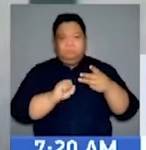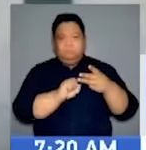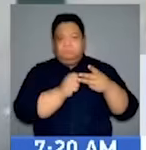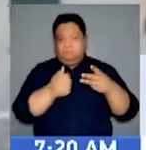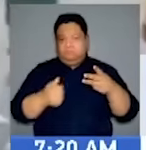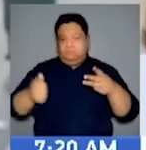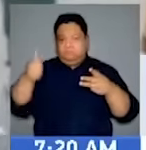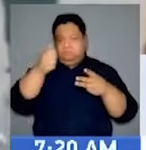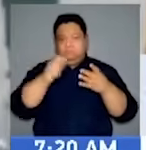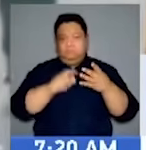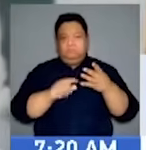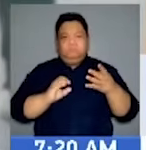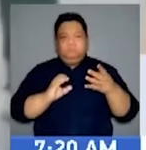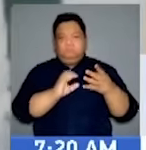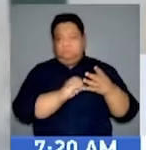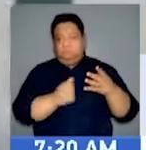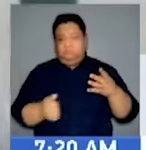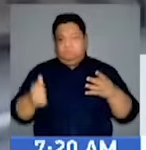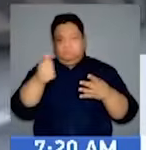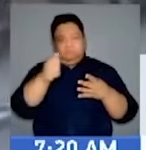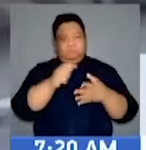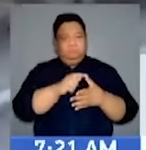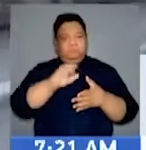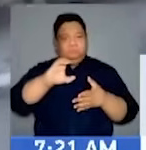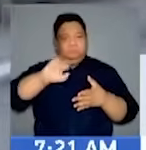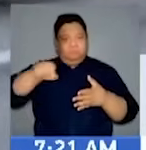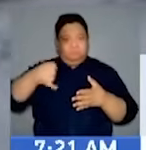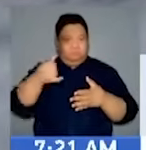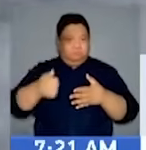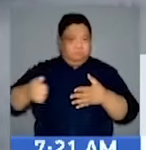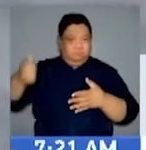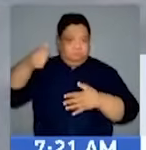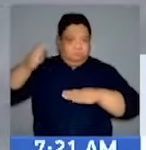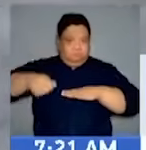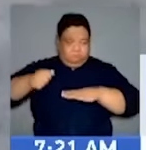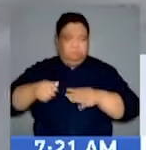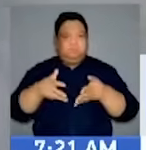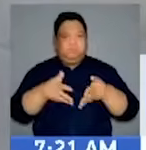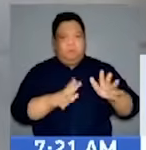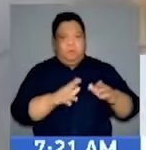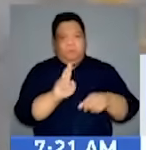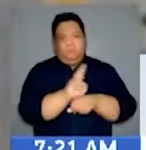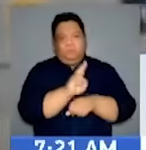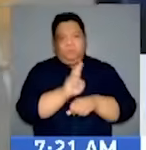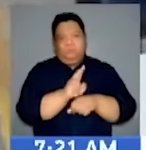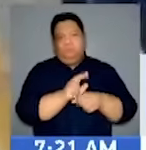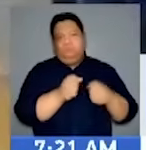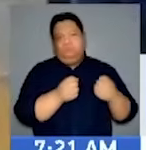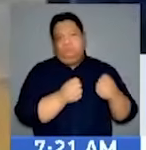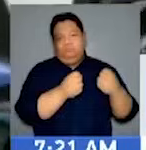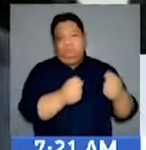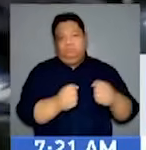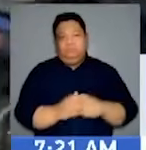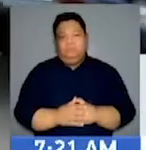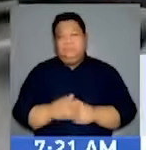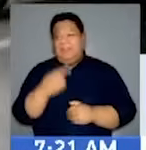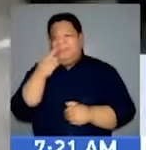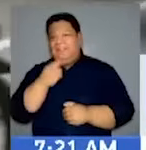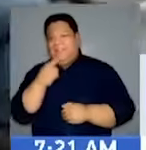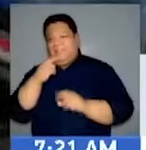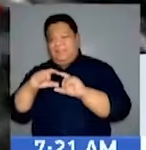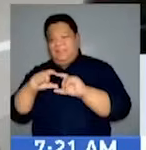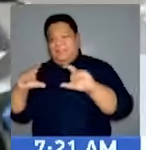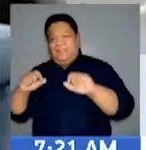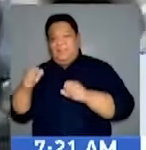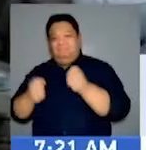justice. Pinagbabawalan naman ang mga clearly marked government vehicle at yung mga merong red plate. Samantala, Ivan, sa ngayon ay nagpapatuloy ngayong